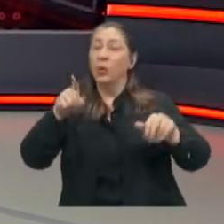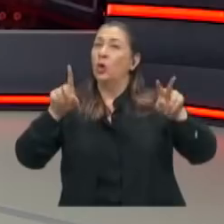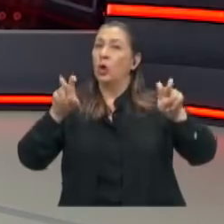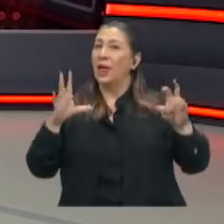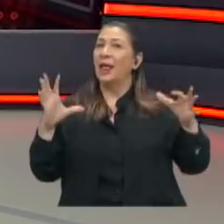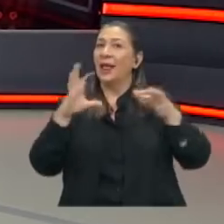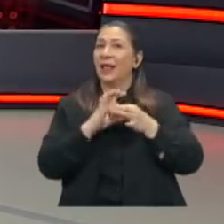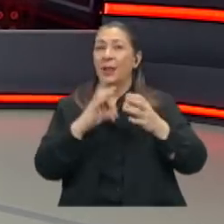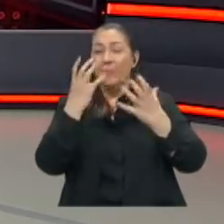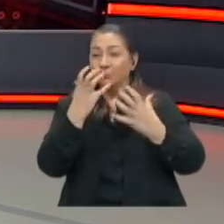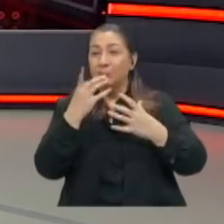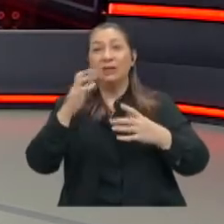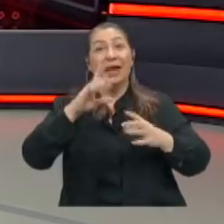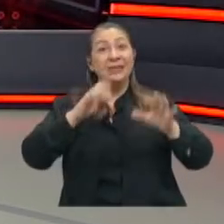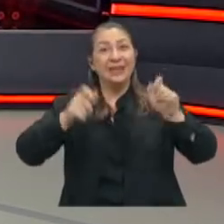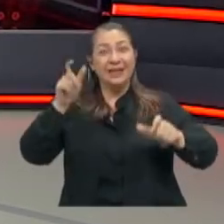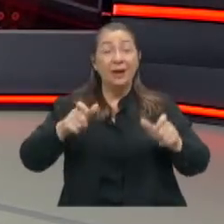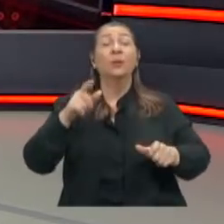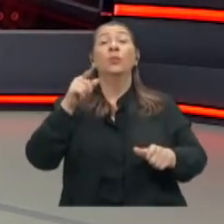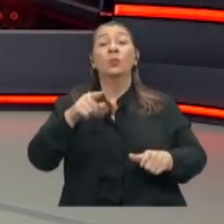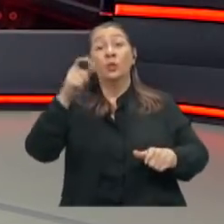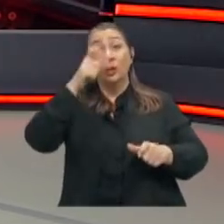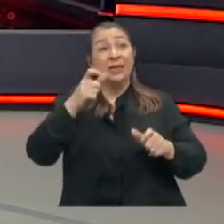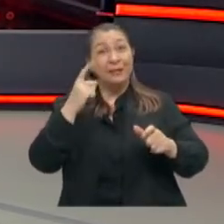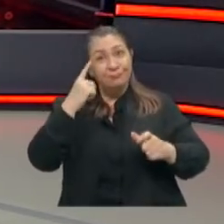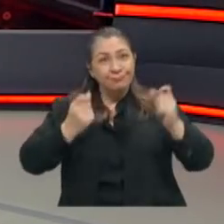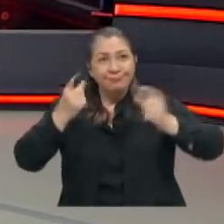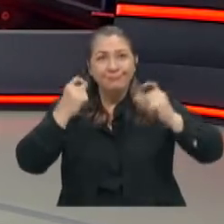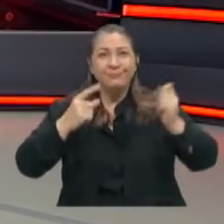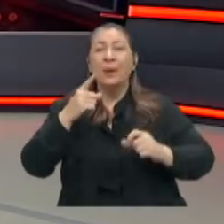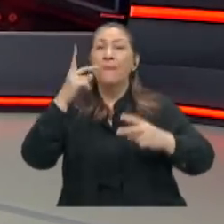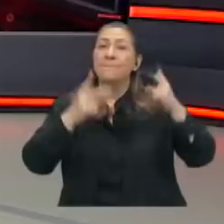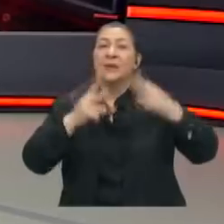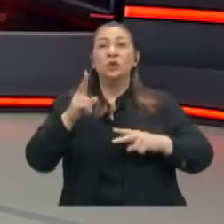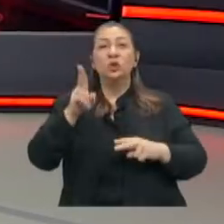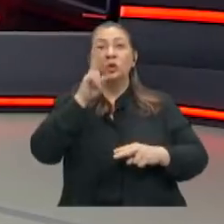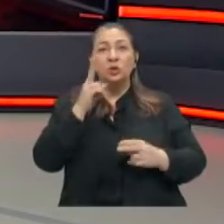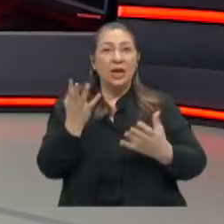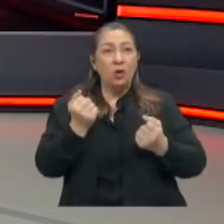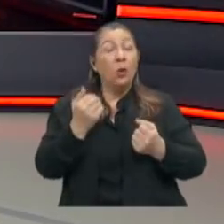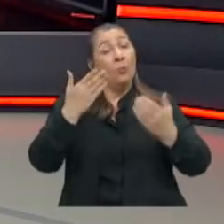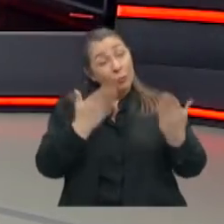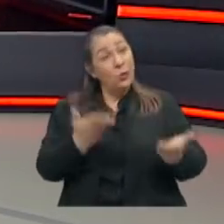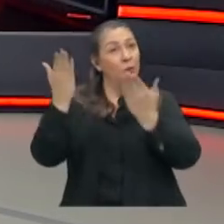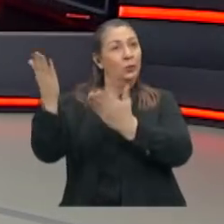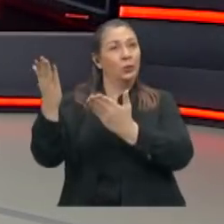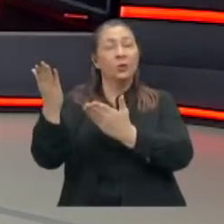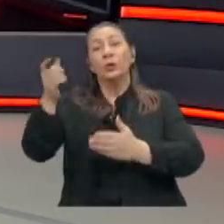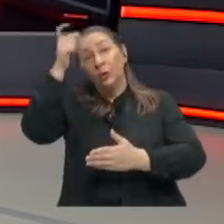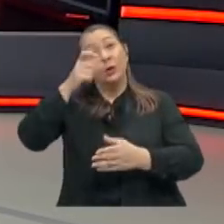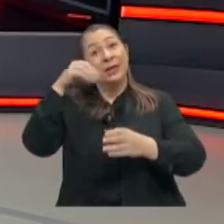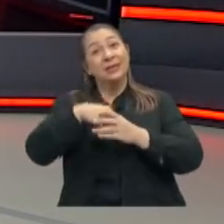konuyla ilgilenen başka insanlar, bu ülkenin girişimcileri bir takım sonuçlar da alıyorlar. Buyurun, Türkiye